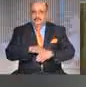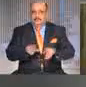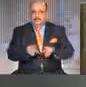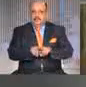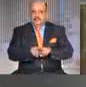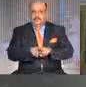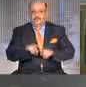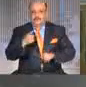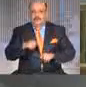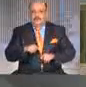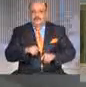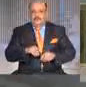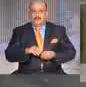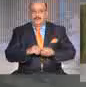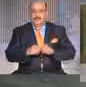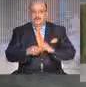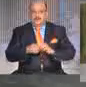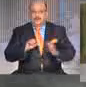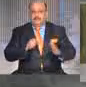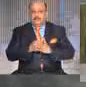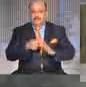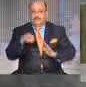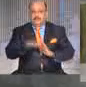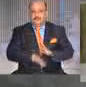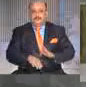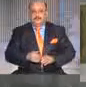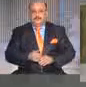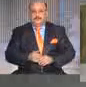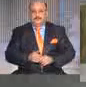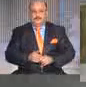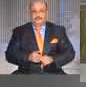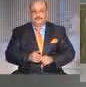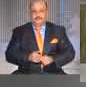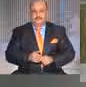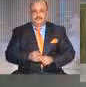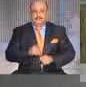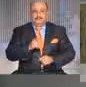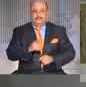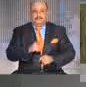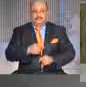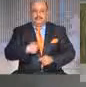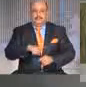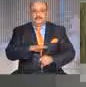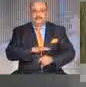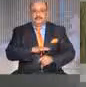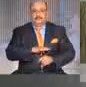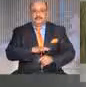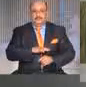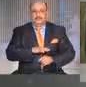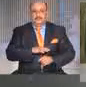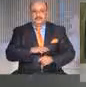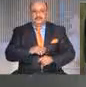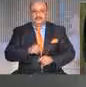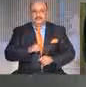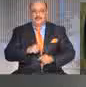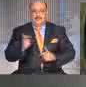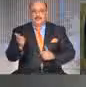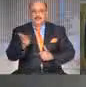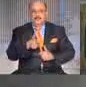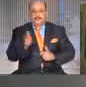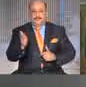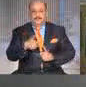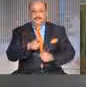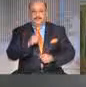هي في الواقع موجهة إلى كل مواطن ينجم يكون مسعف، المهم يكون في عنده